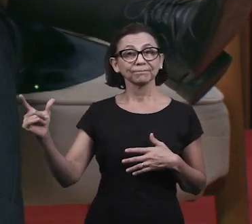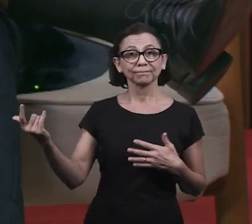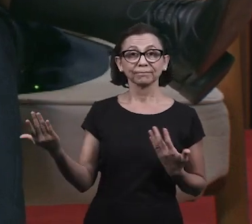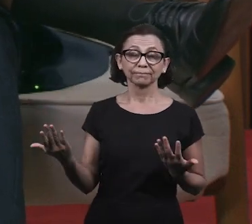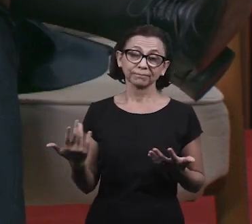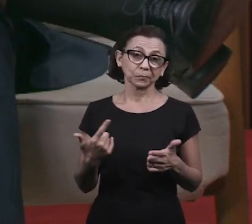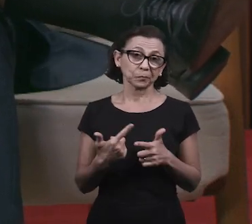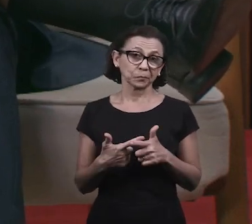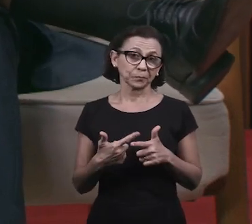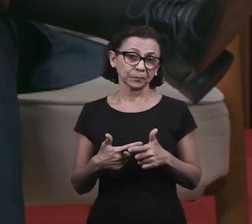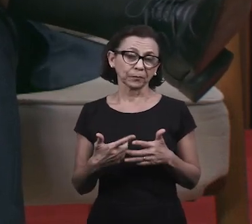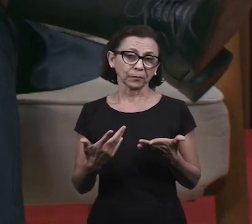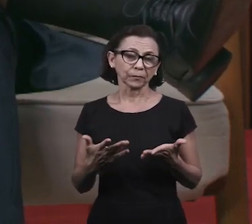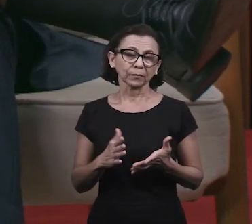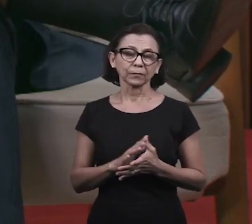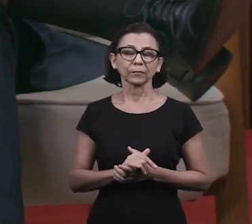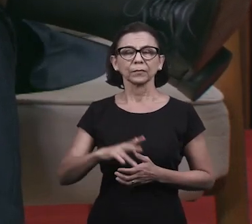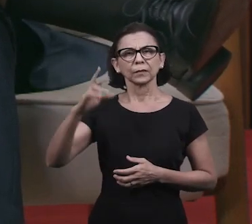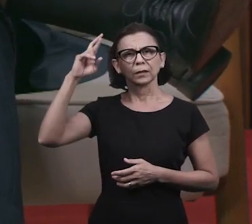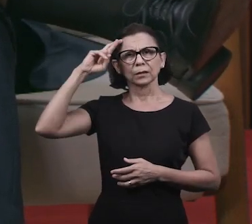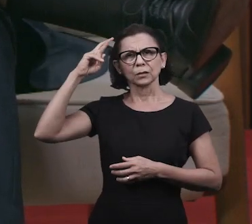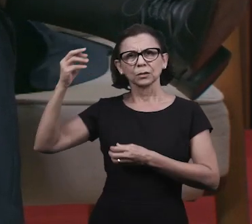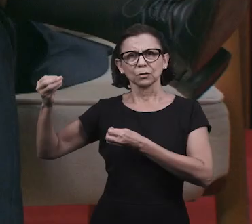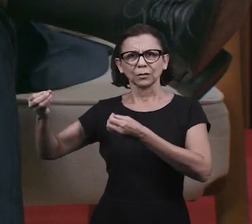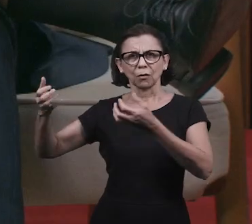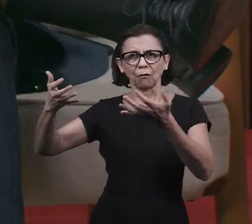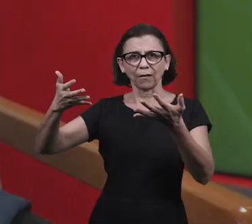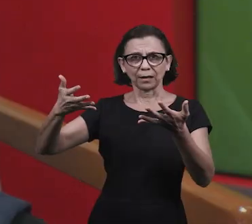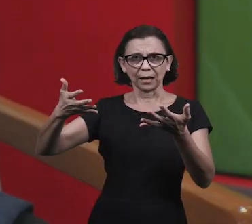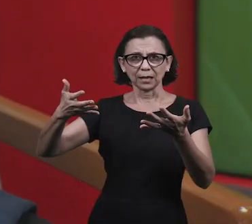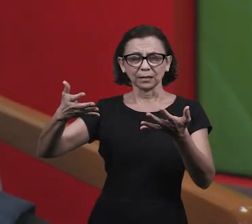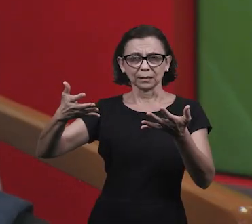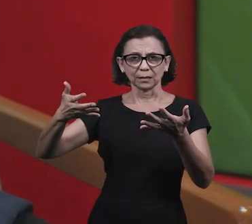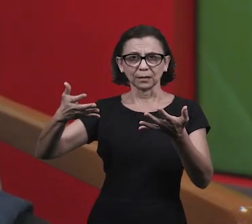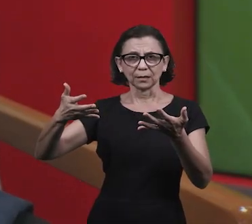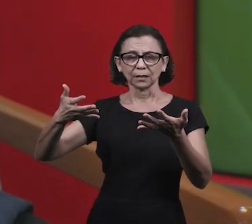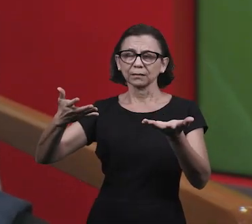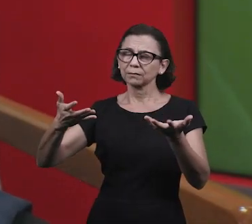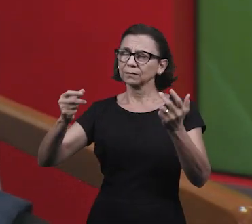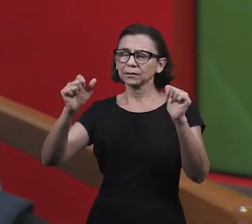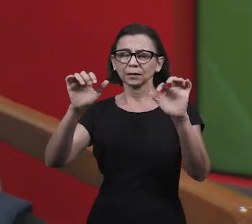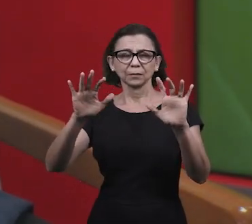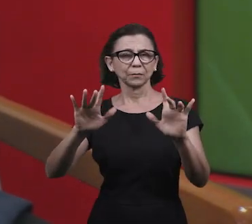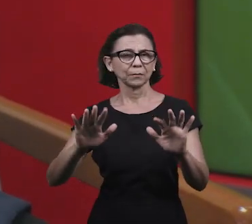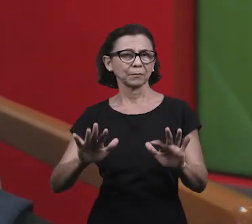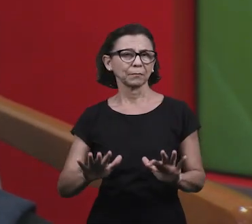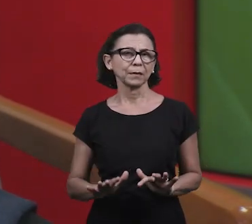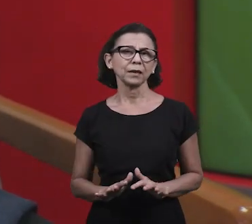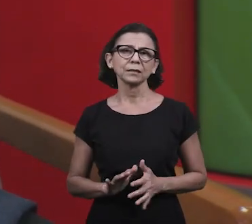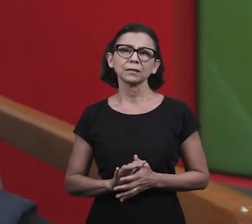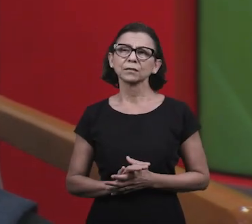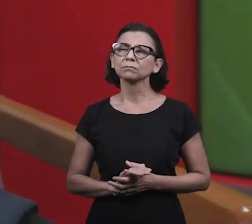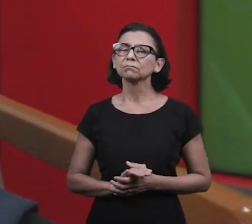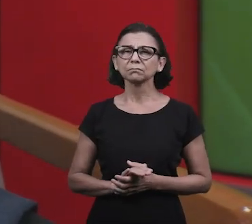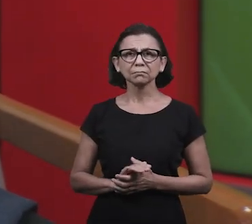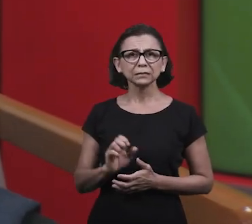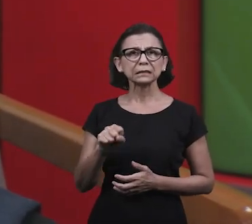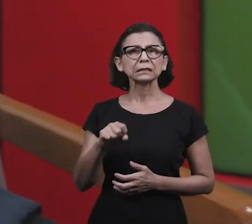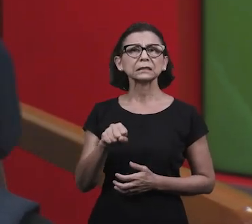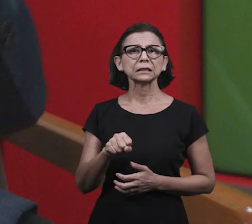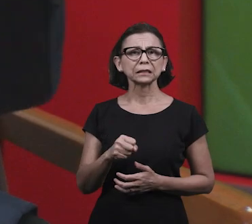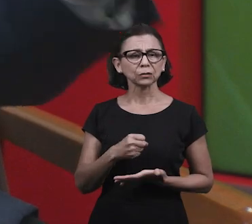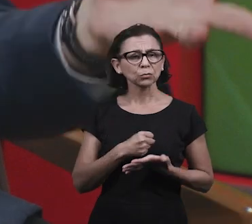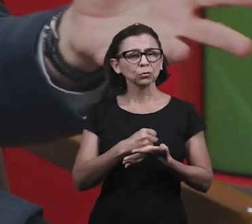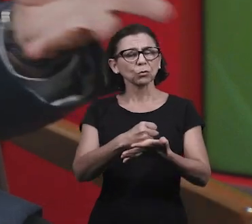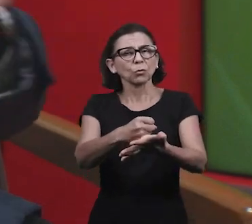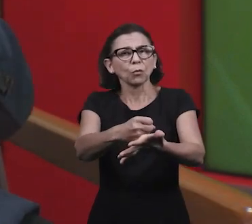miséricorde. Il n'y a pas de fin. Même pourquoi ce que Dieu il donne, il offre à l'homme, cette bénédiction dans cette